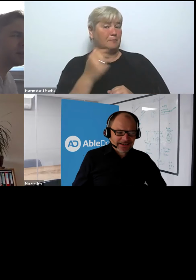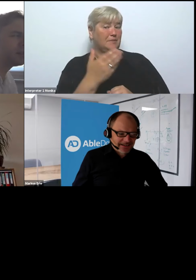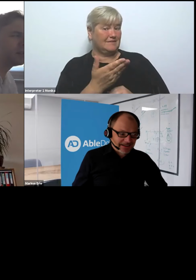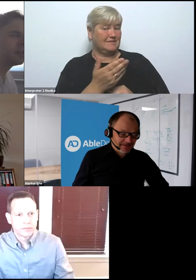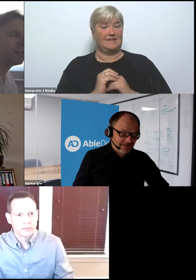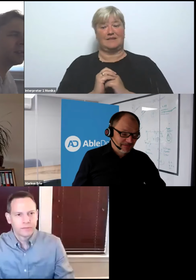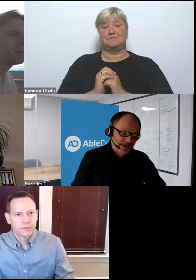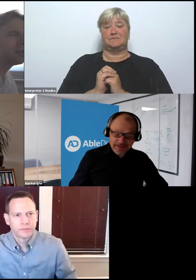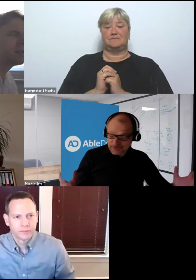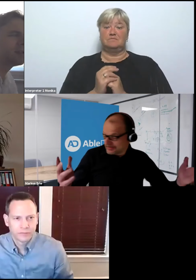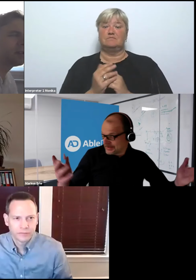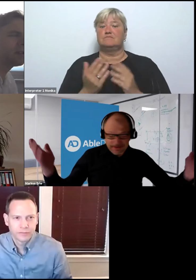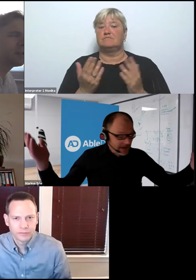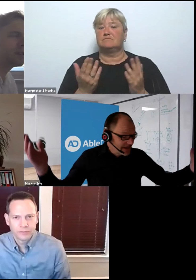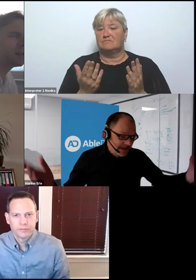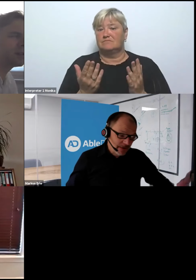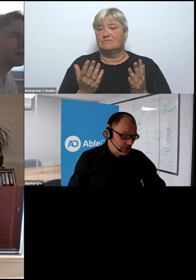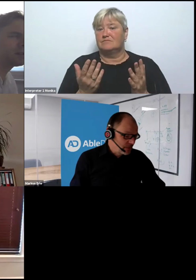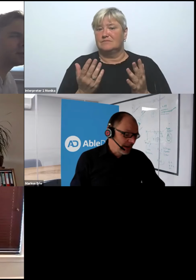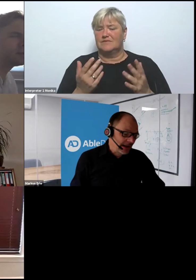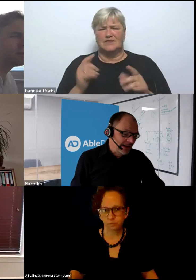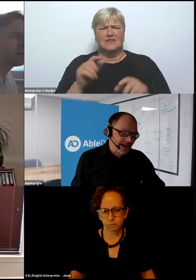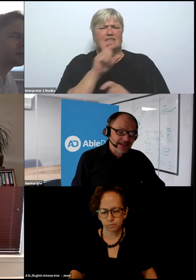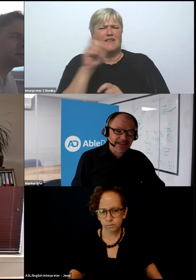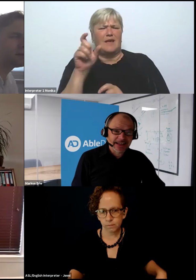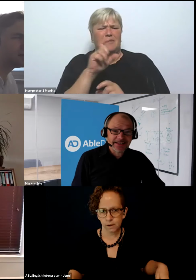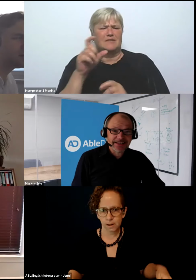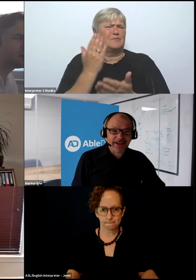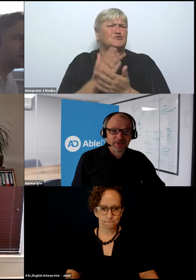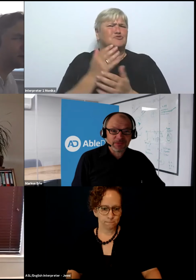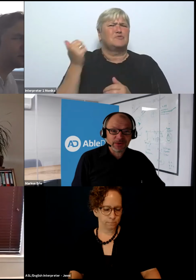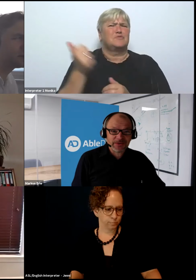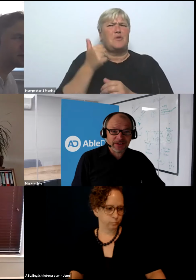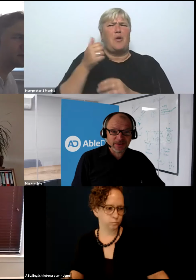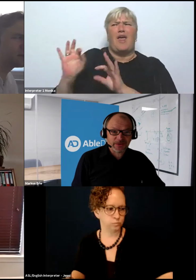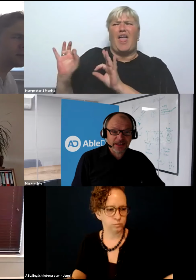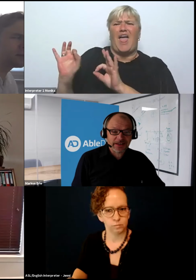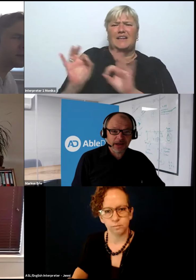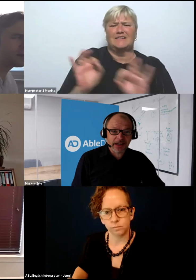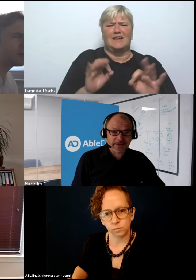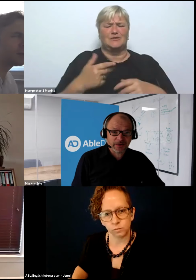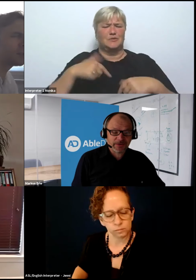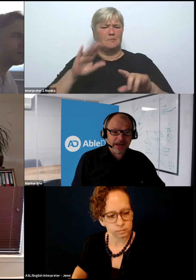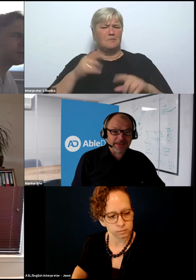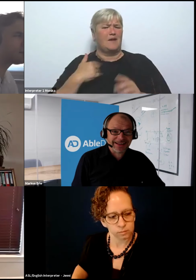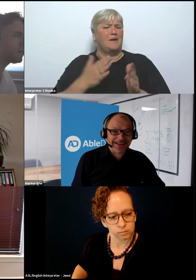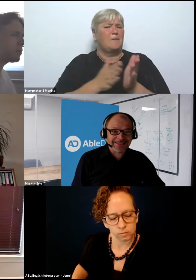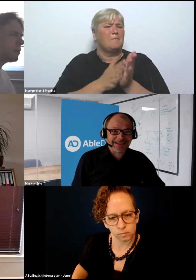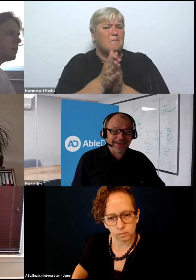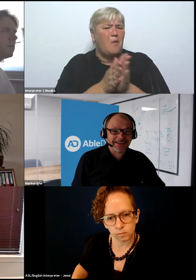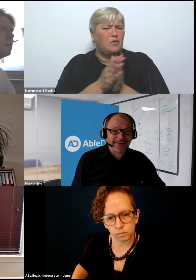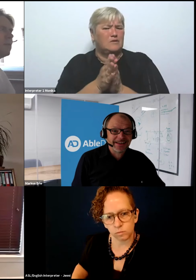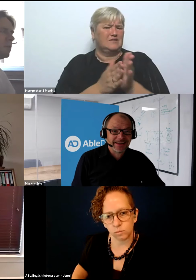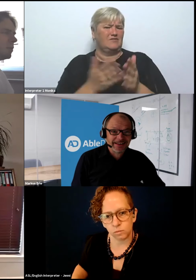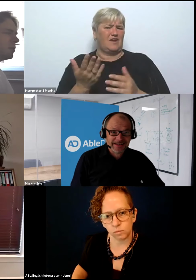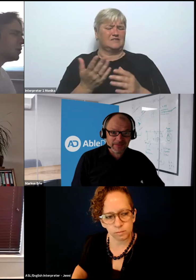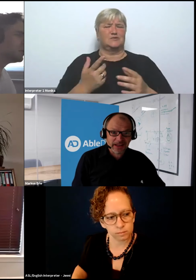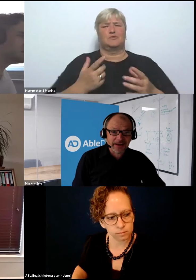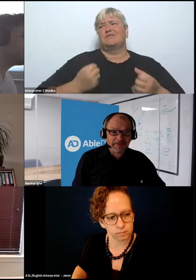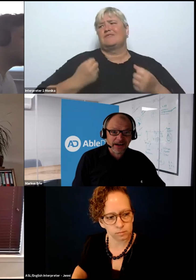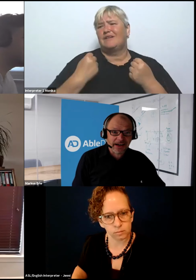Und du hast ja das ganze Thema schon super eingeleitet. Hier geht es eher um die Motivation, die Inspiration. Wir haben es ja genannt, die Energie